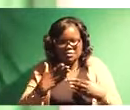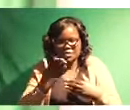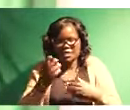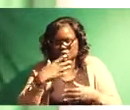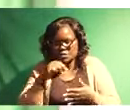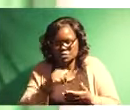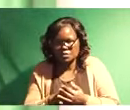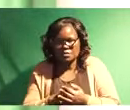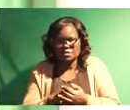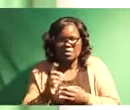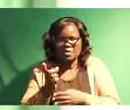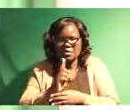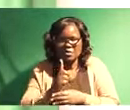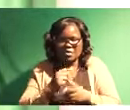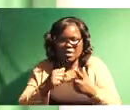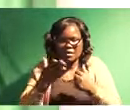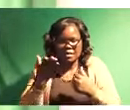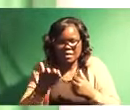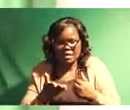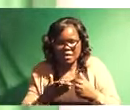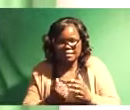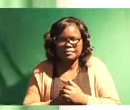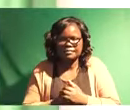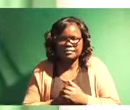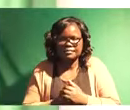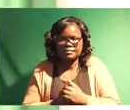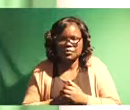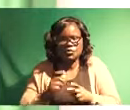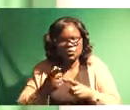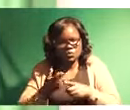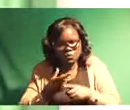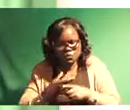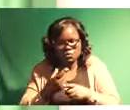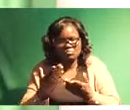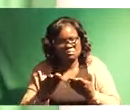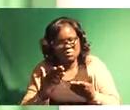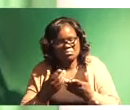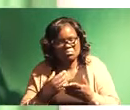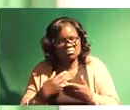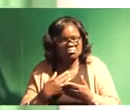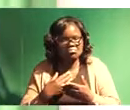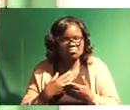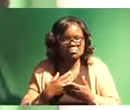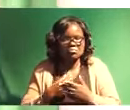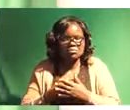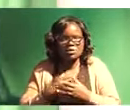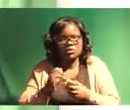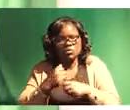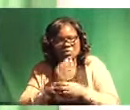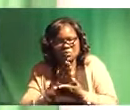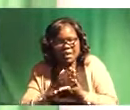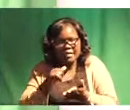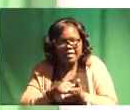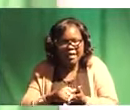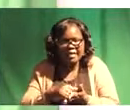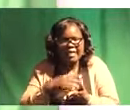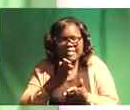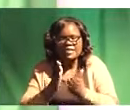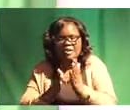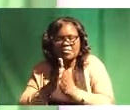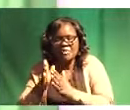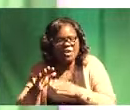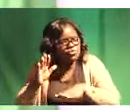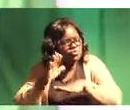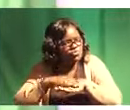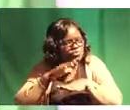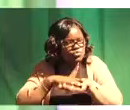hivyo waziri atakuja hapa hivi karibuni, pengine in another week or so, tuhakikisha kwamba kuna mpango